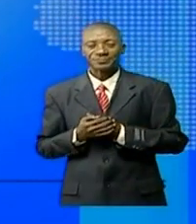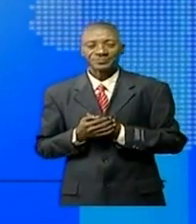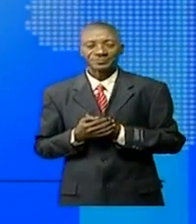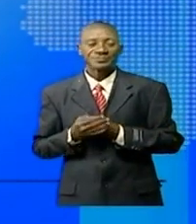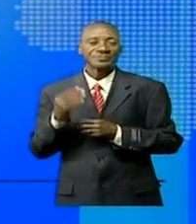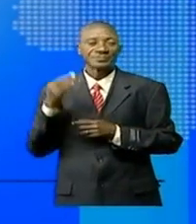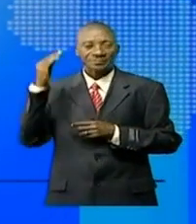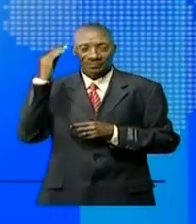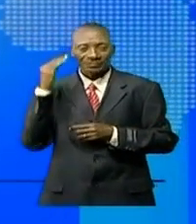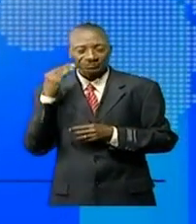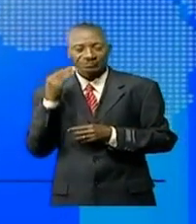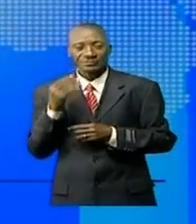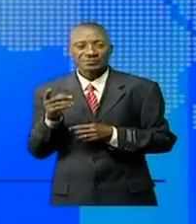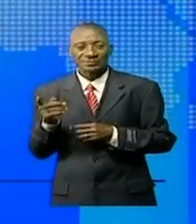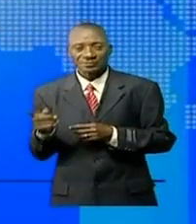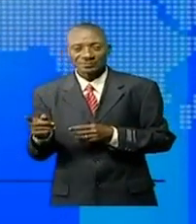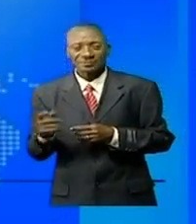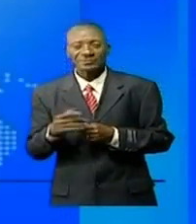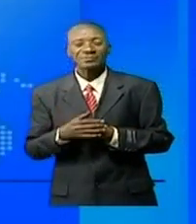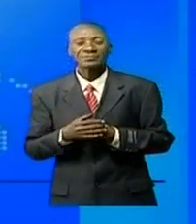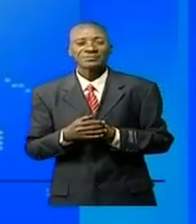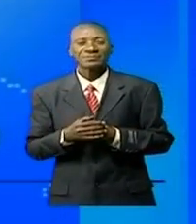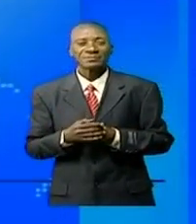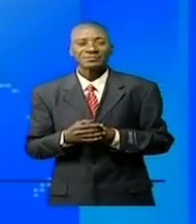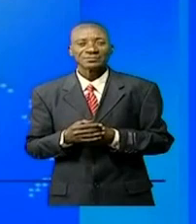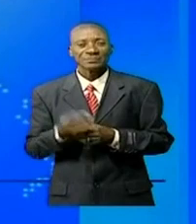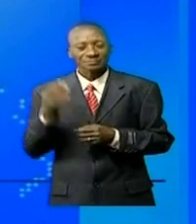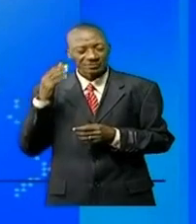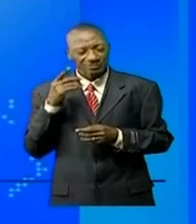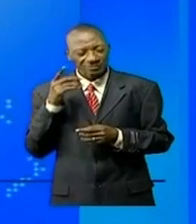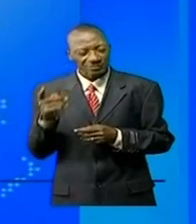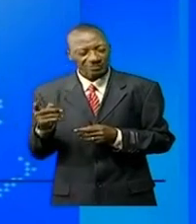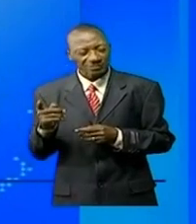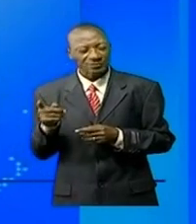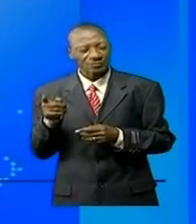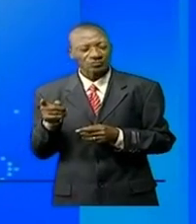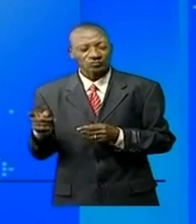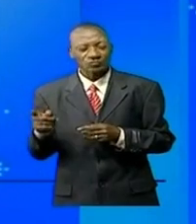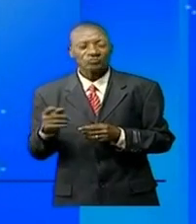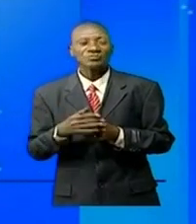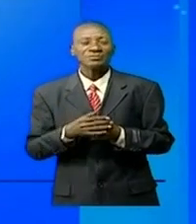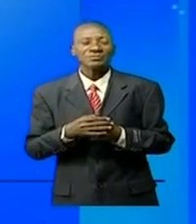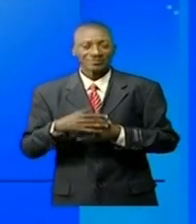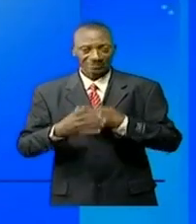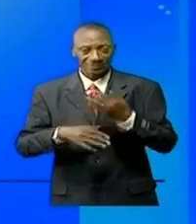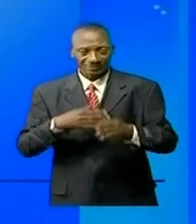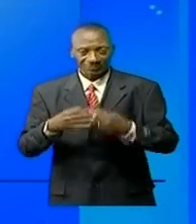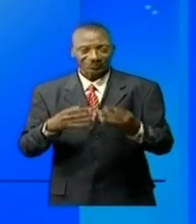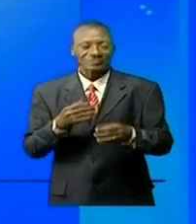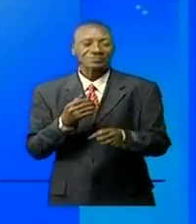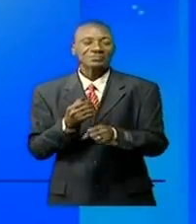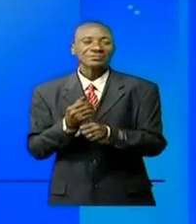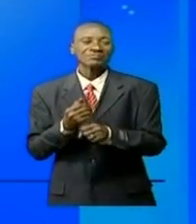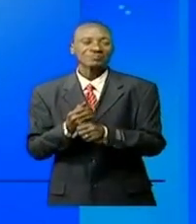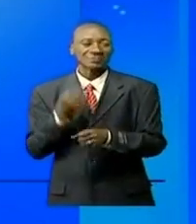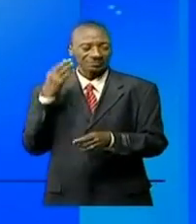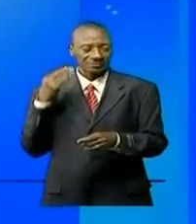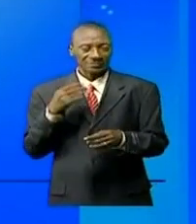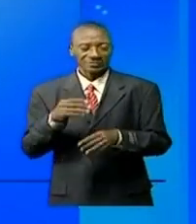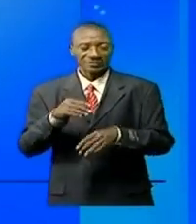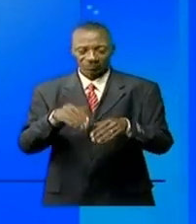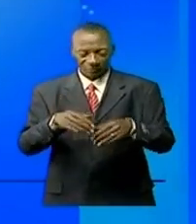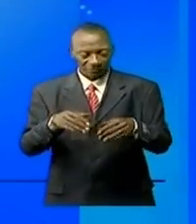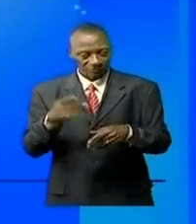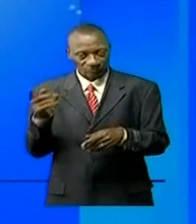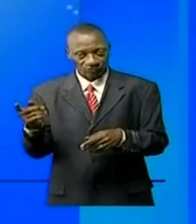et Économie a sensibilisé la population de la Tchango sur le soutien du projet Kinshasa-Bopeto initié par le gouverneur de la ville de